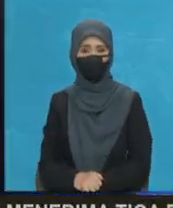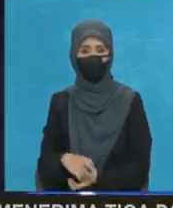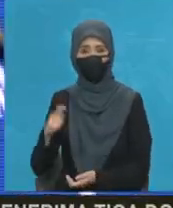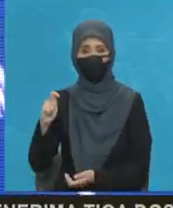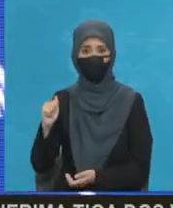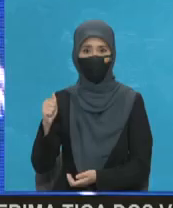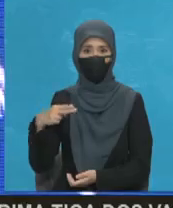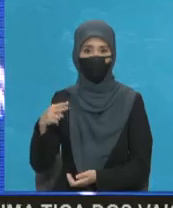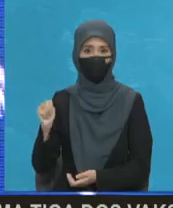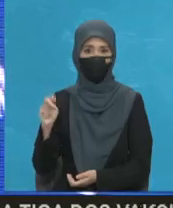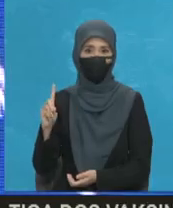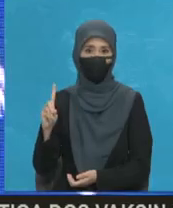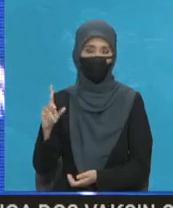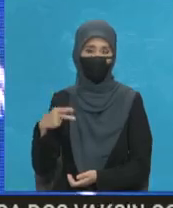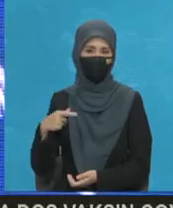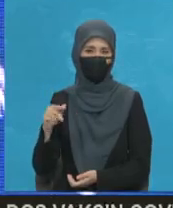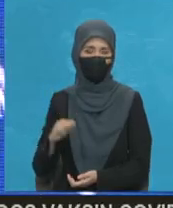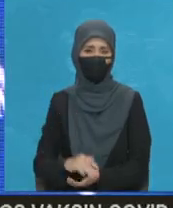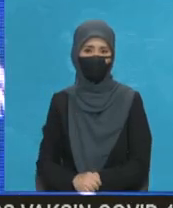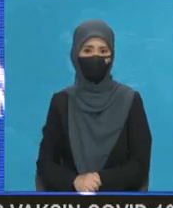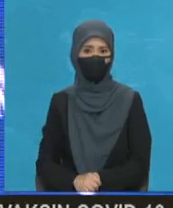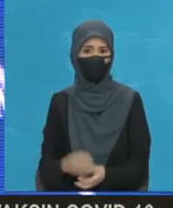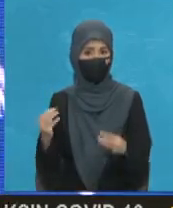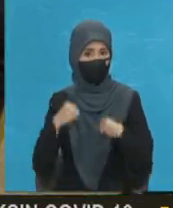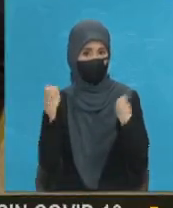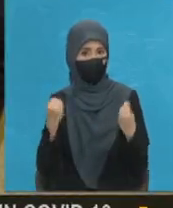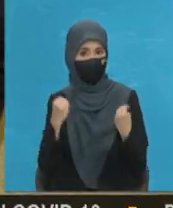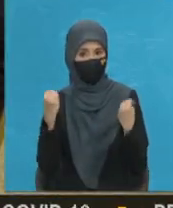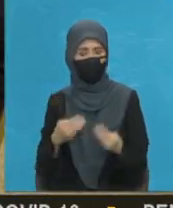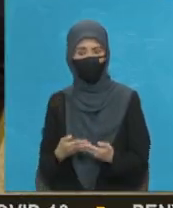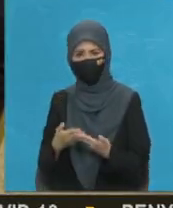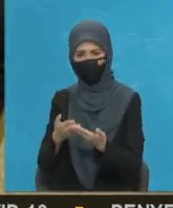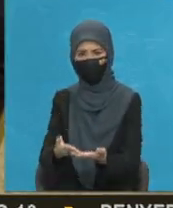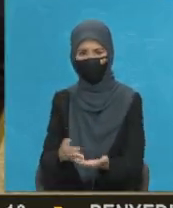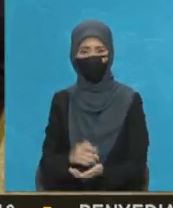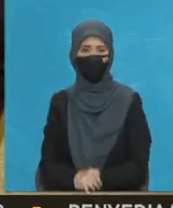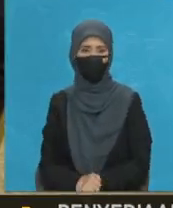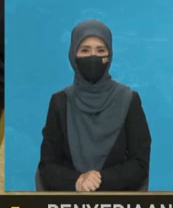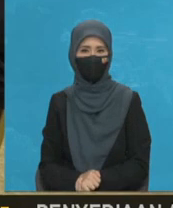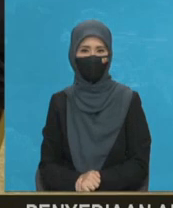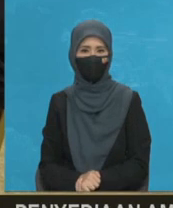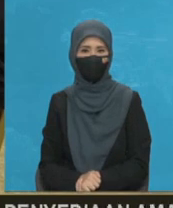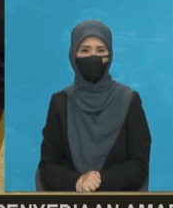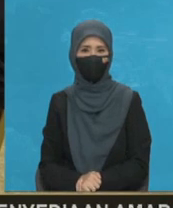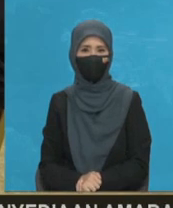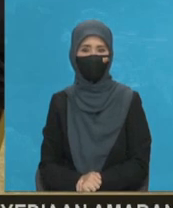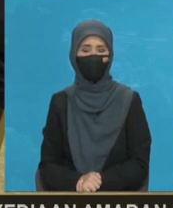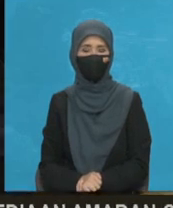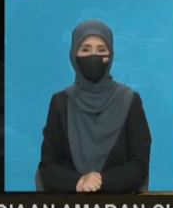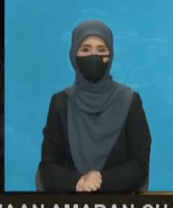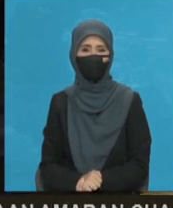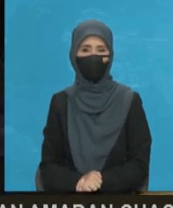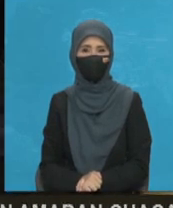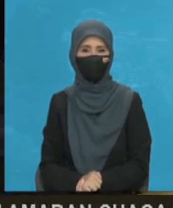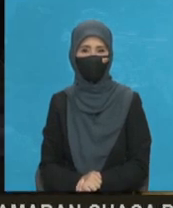majelis edit ajurkan dengan penyampaian Anugrah Fajar terbaik dan Anugerah khas pelajar Hai